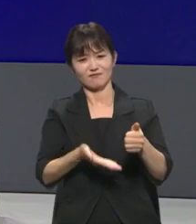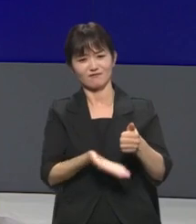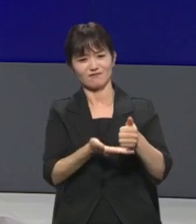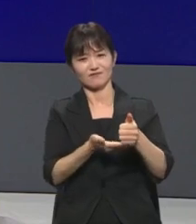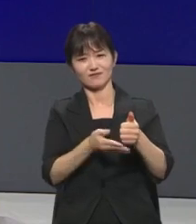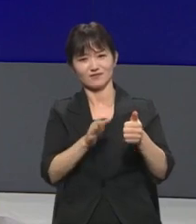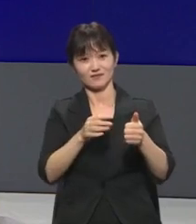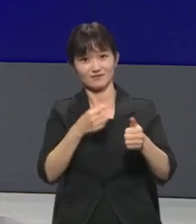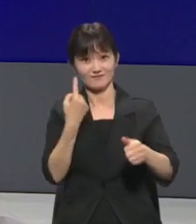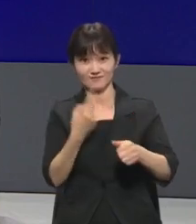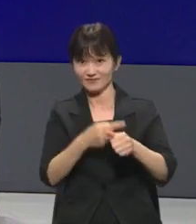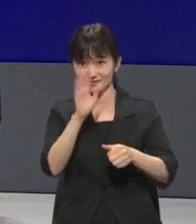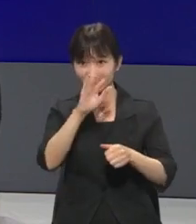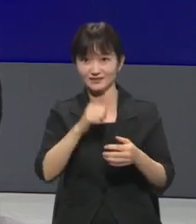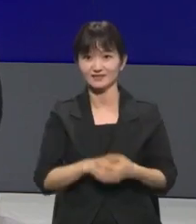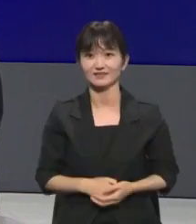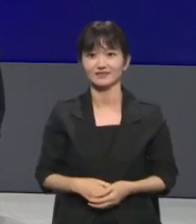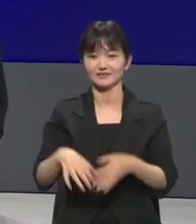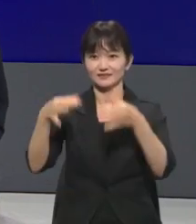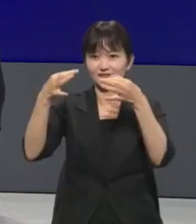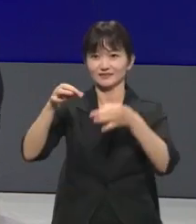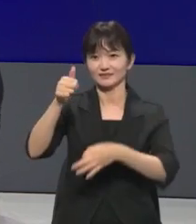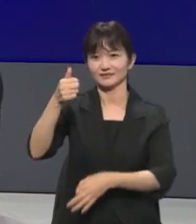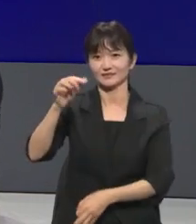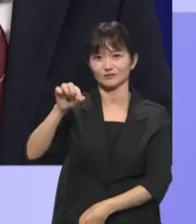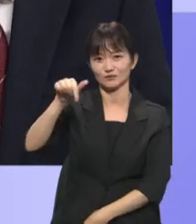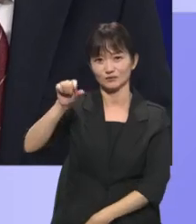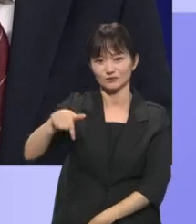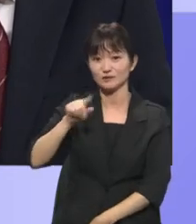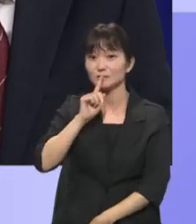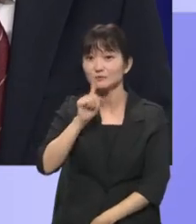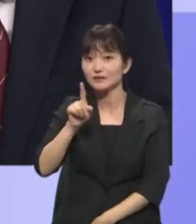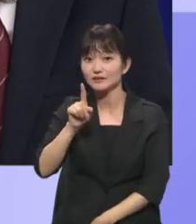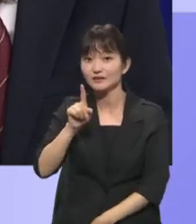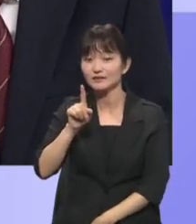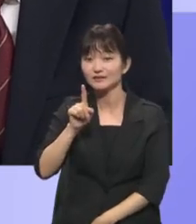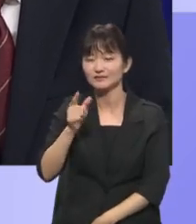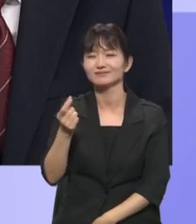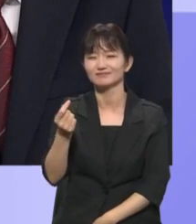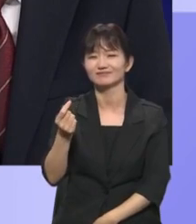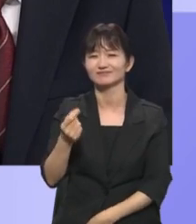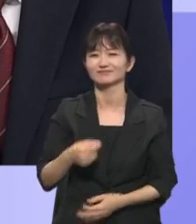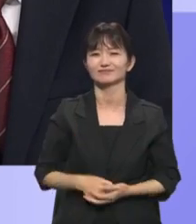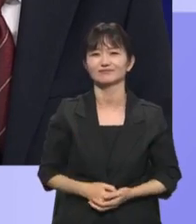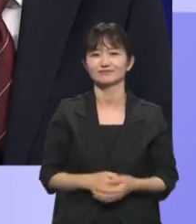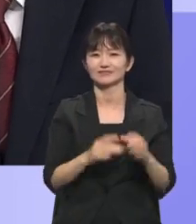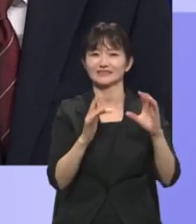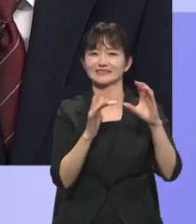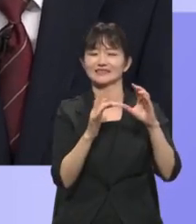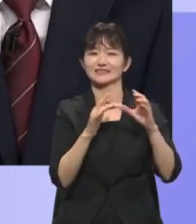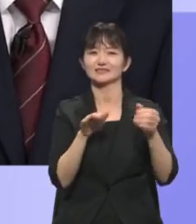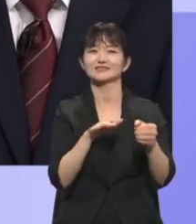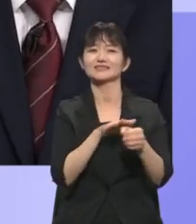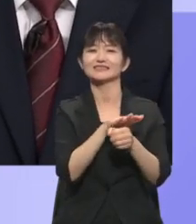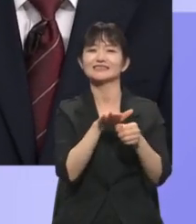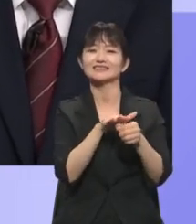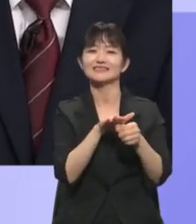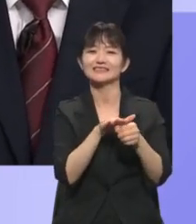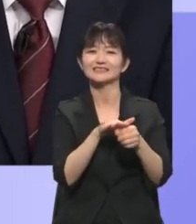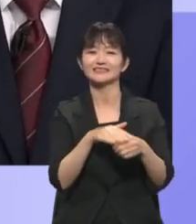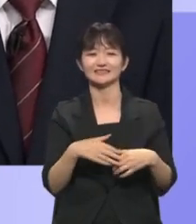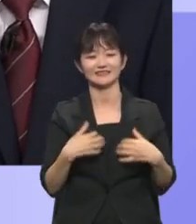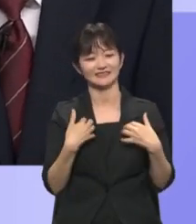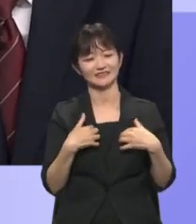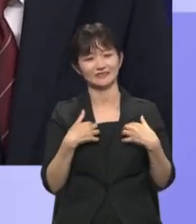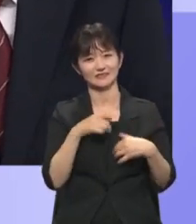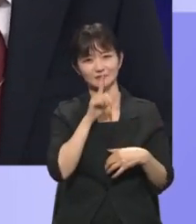아니죠? 시버러브. 김홍욱 씨가 시버러브 이거 한 거 아니에요? 아 맞습니다. 아, 예. 아. 네, 시버러브, 사이버러브를 유머로